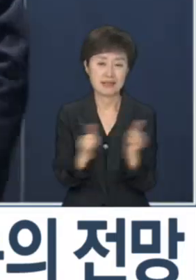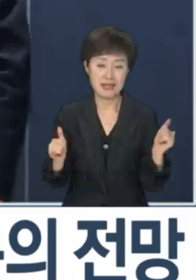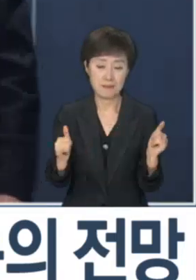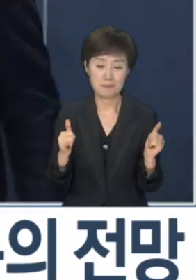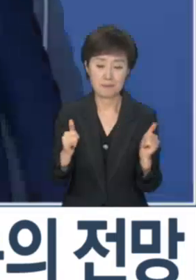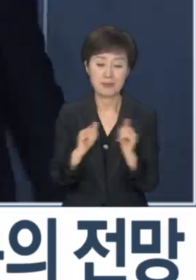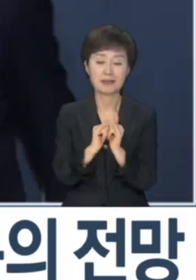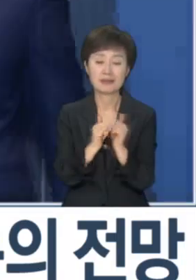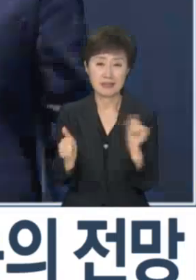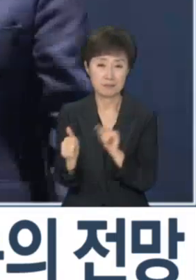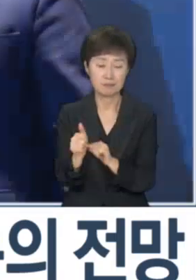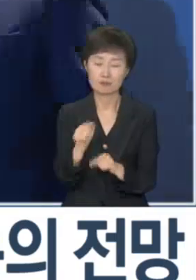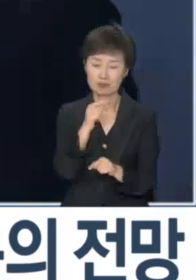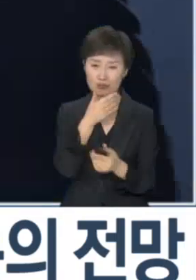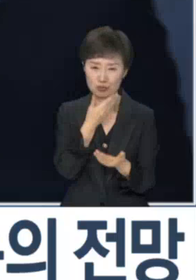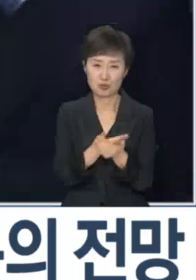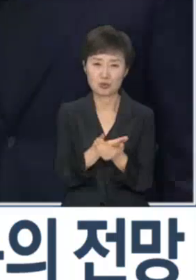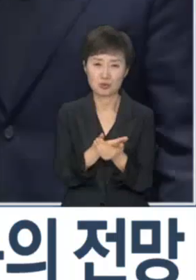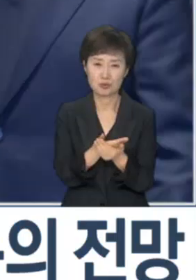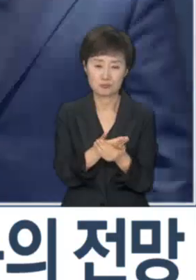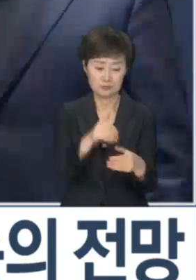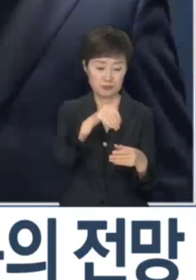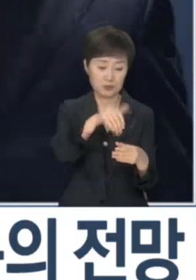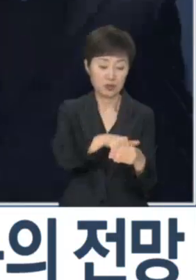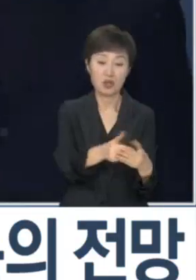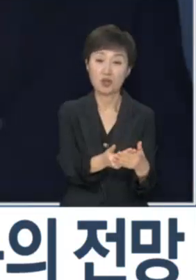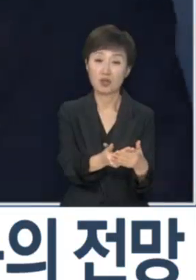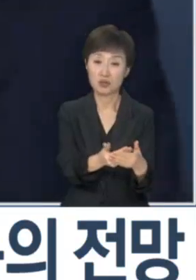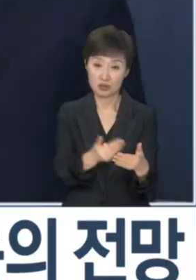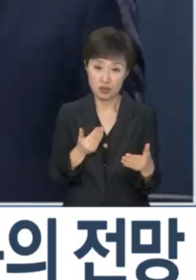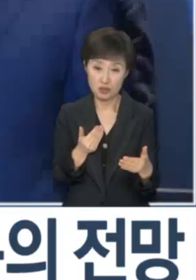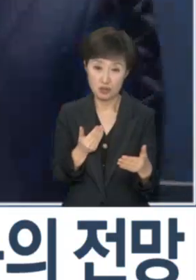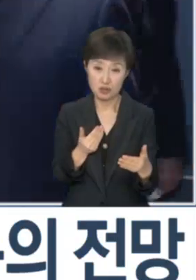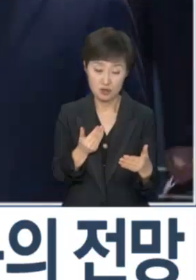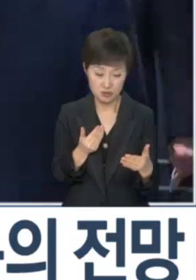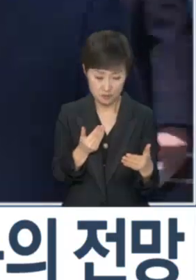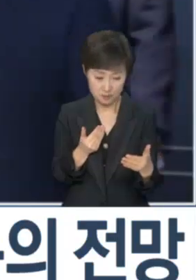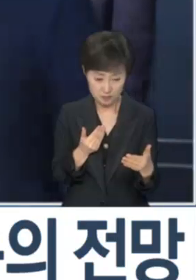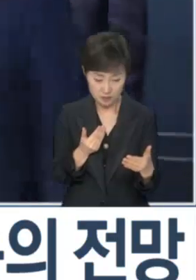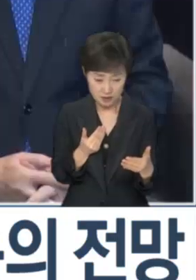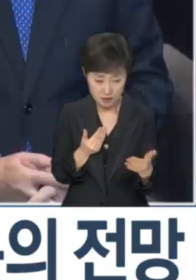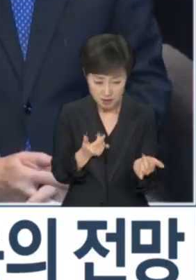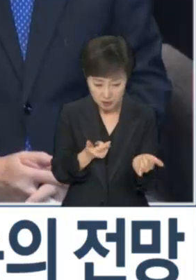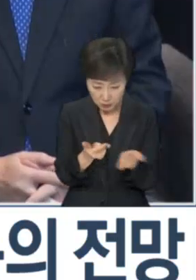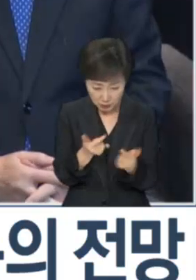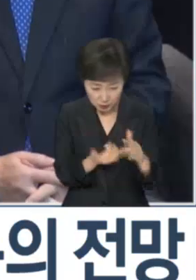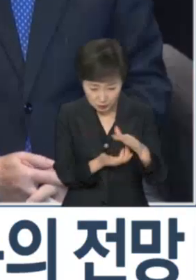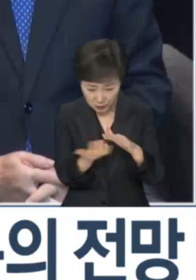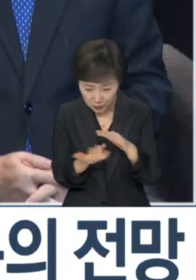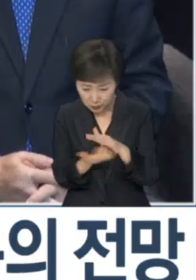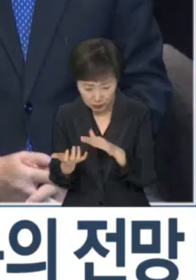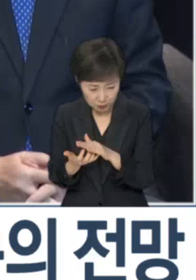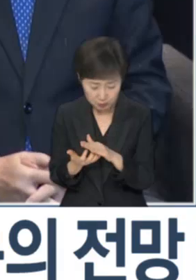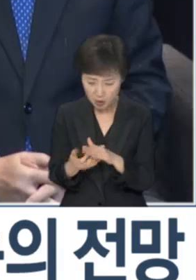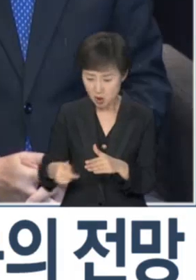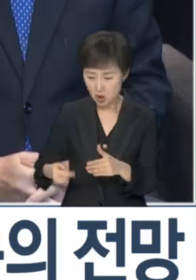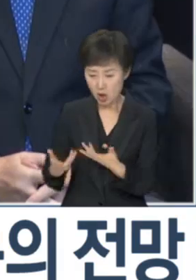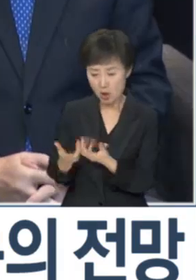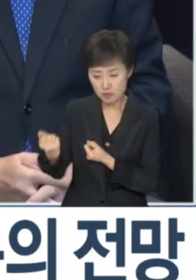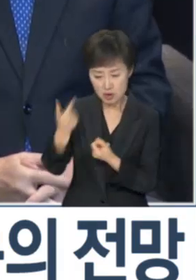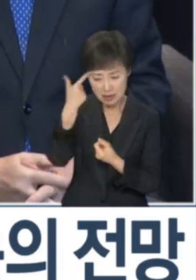핵심적인 사안인데 특히 선거 전에 하는 것이 구도적인 측면에서 각 당이 지금 분열이냐